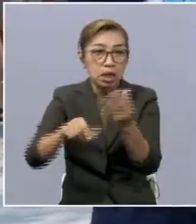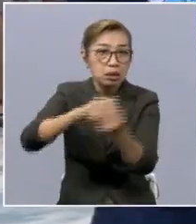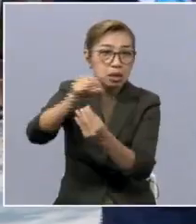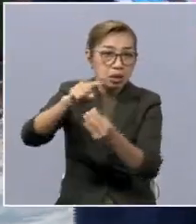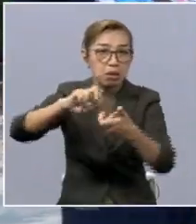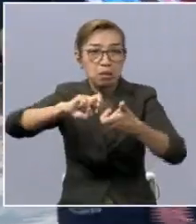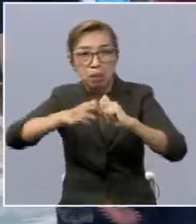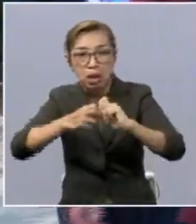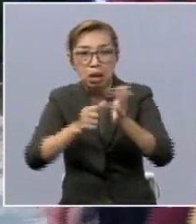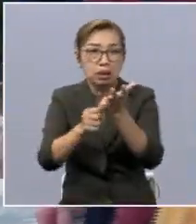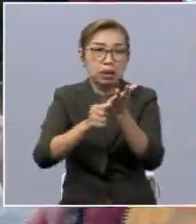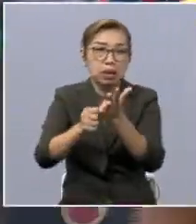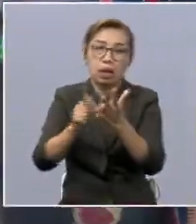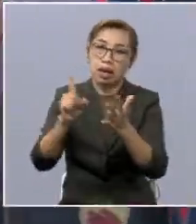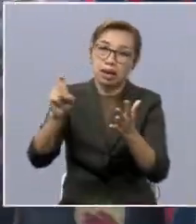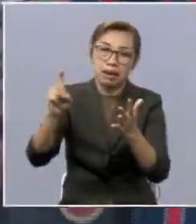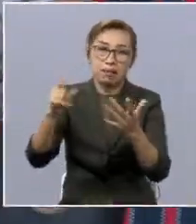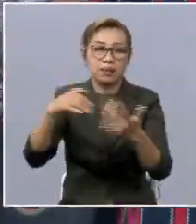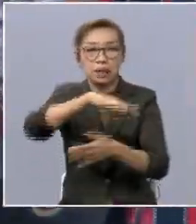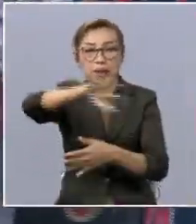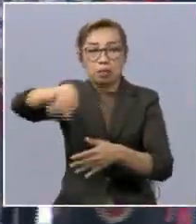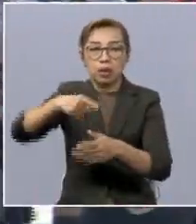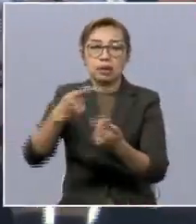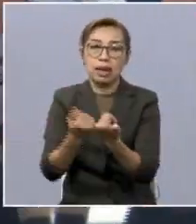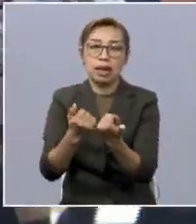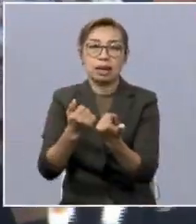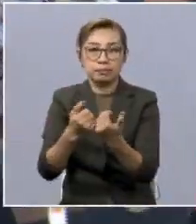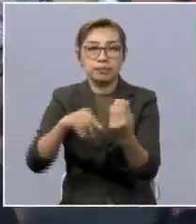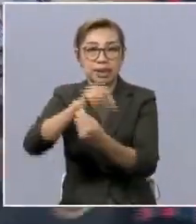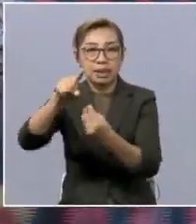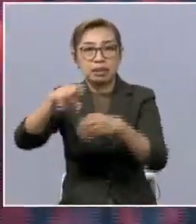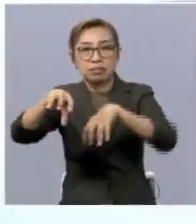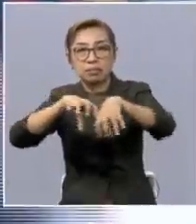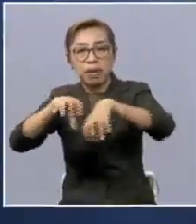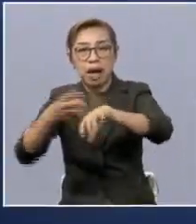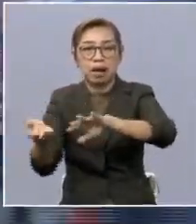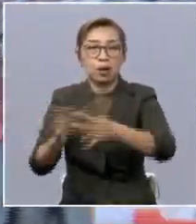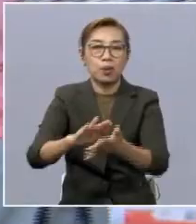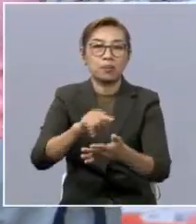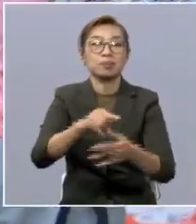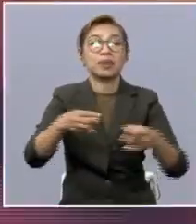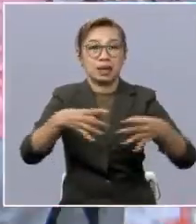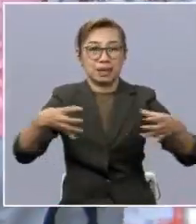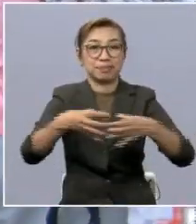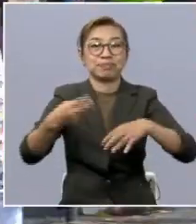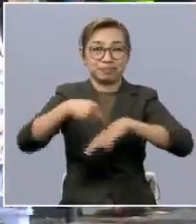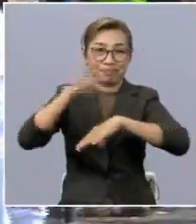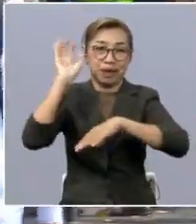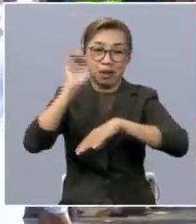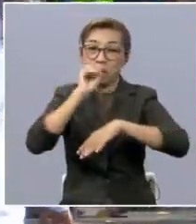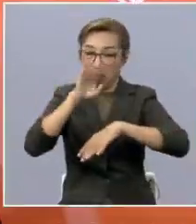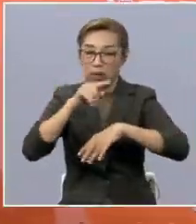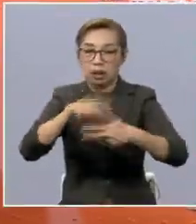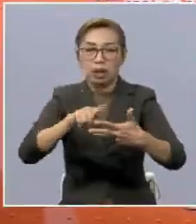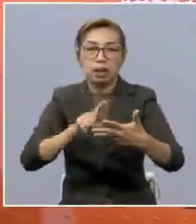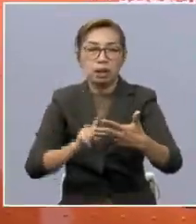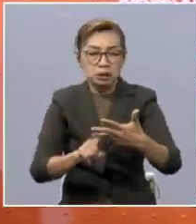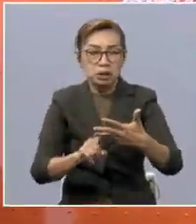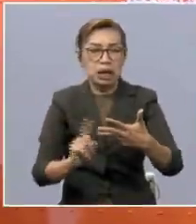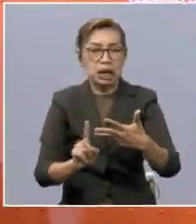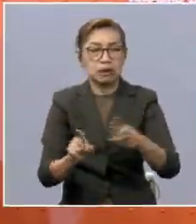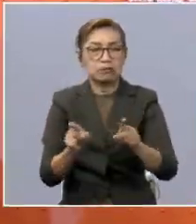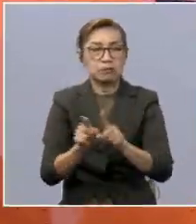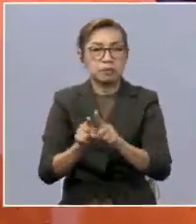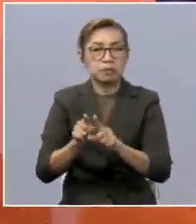ความเดือดร้อนของพี่น้องประชาชนได้ทำให้การบริหารงานด้านเศรษฐกิจล้มเหลวโดยสิ้นเชิงนอกจากนี้ยังชี้ให้เห็นเนี่ยนะครับ